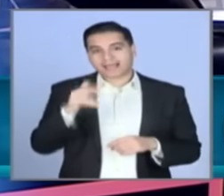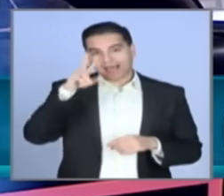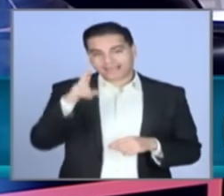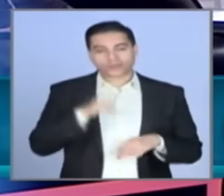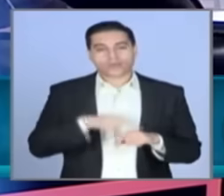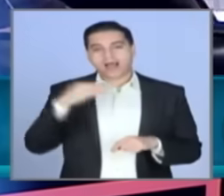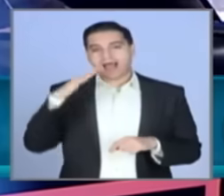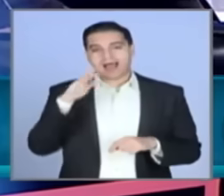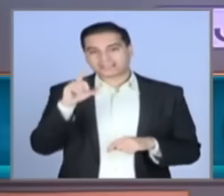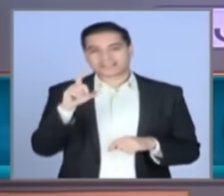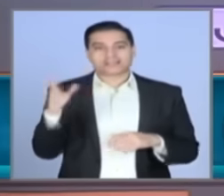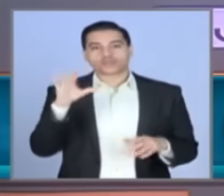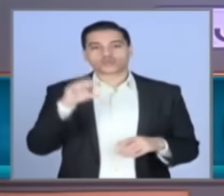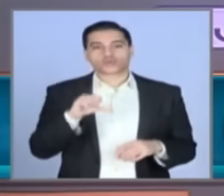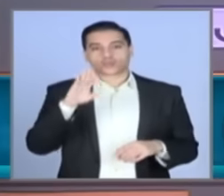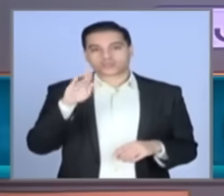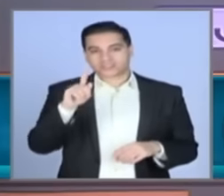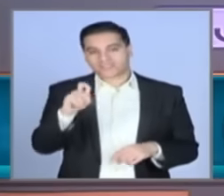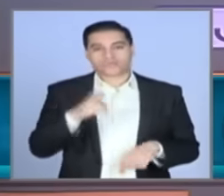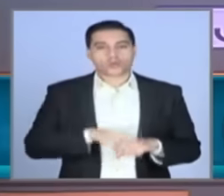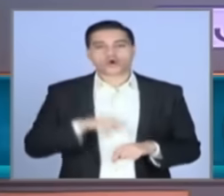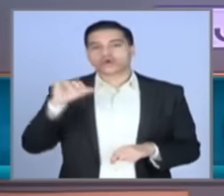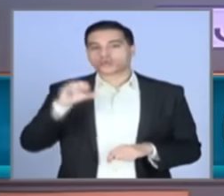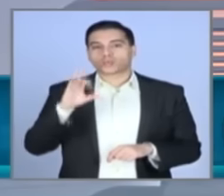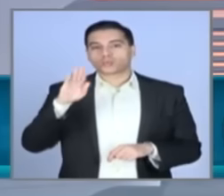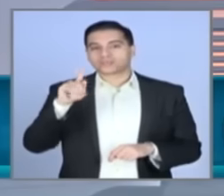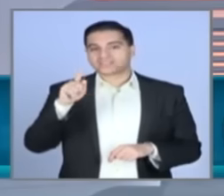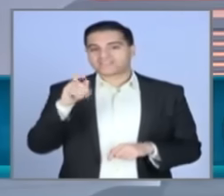حسن يوسف، يوسف فخر الدين.